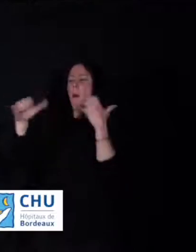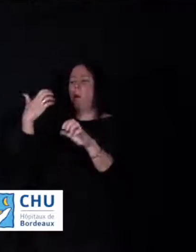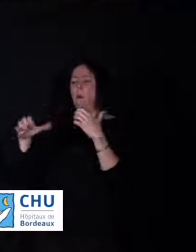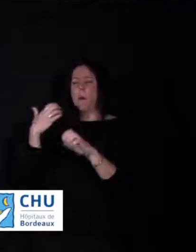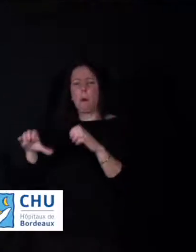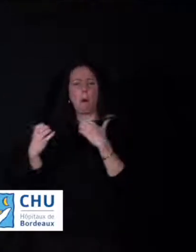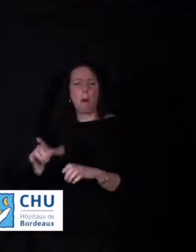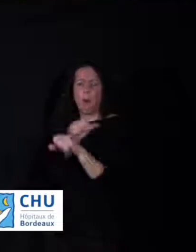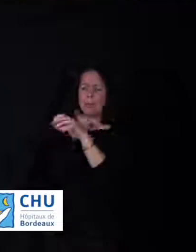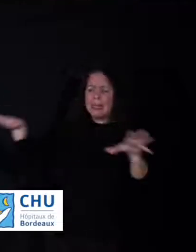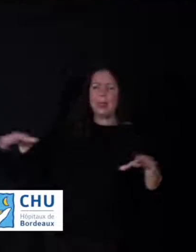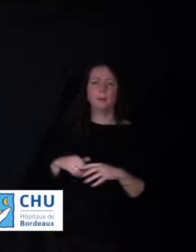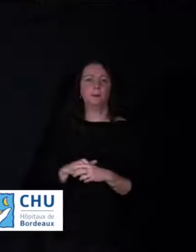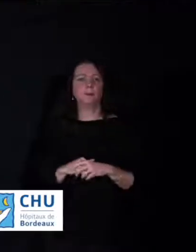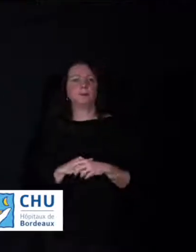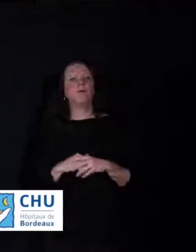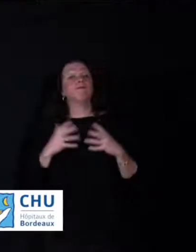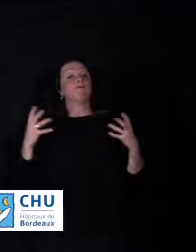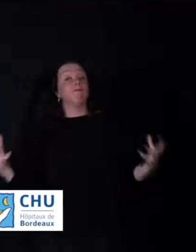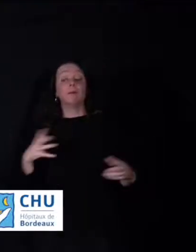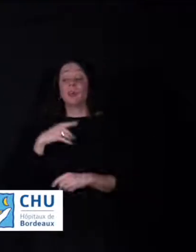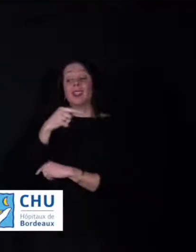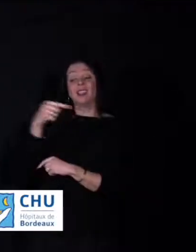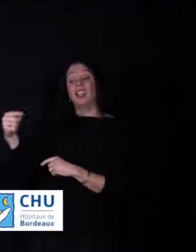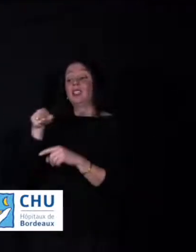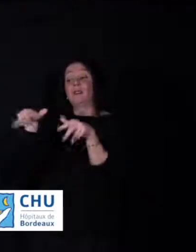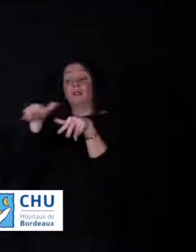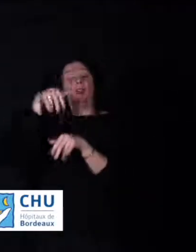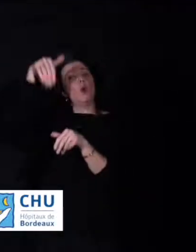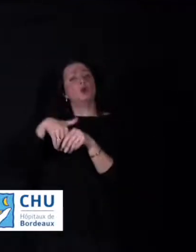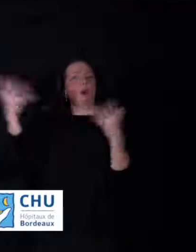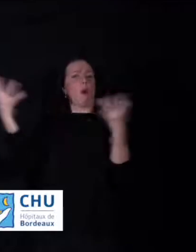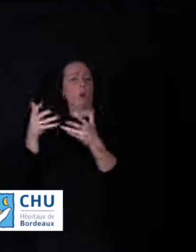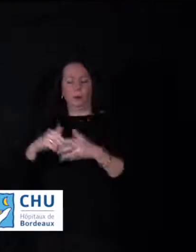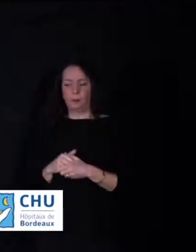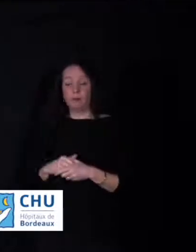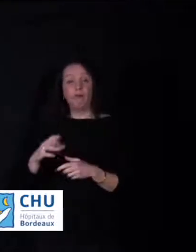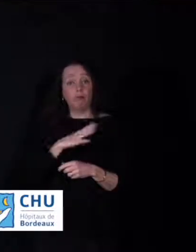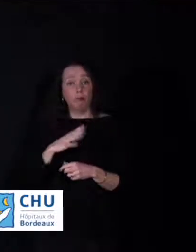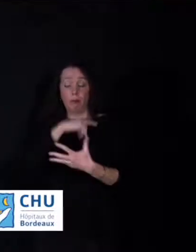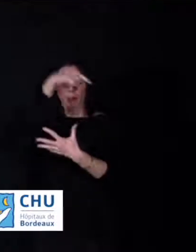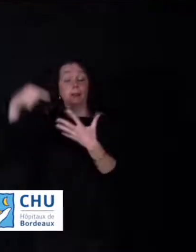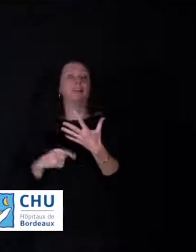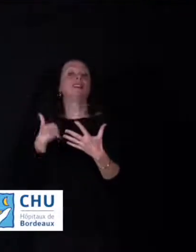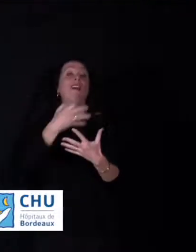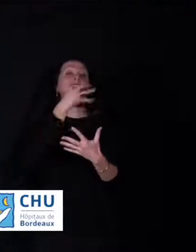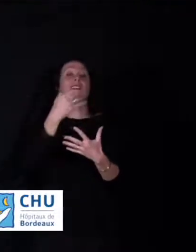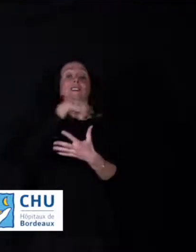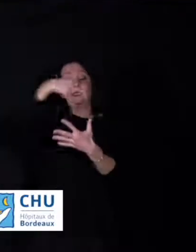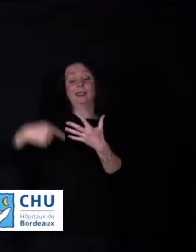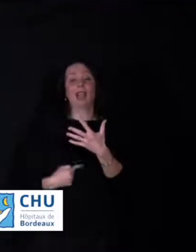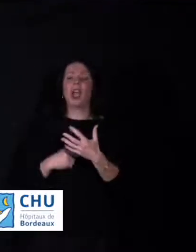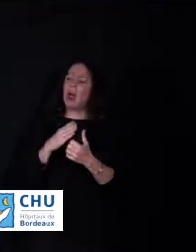circulé. Que contiennent comme message négatif ces vidéos? On va retrouver nos 5 idées reçues de tout à l'heure. Les